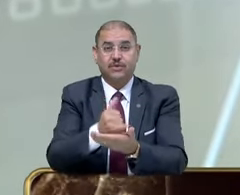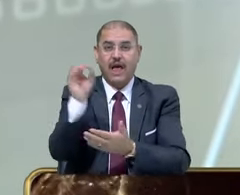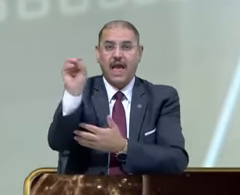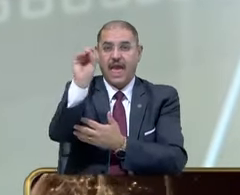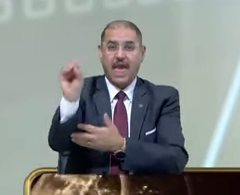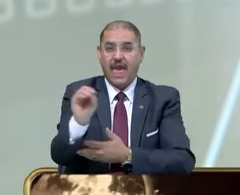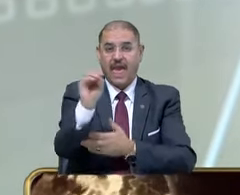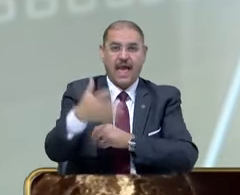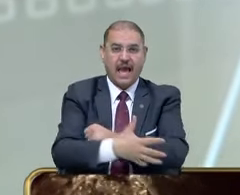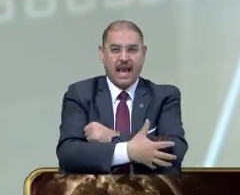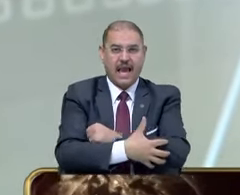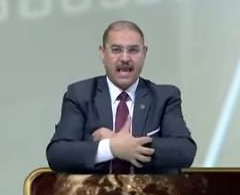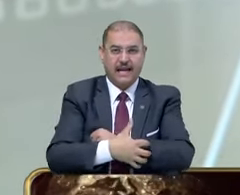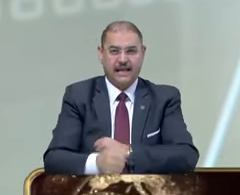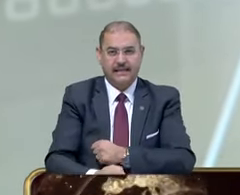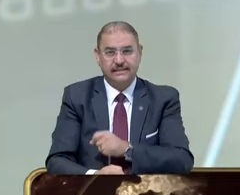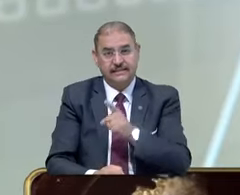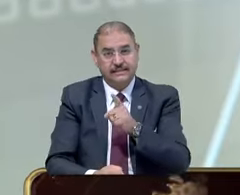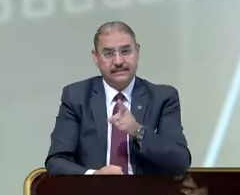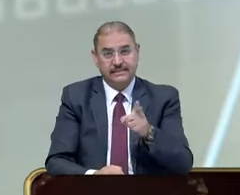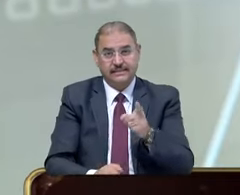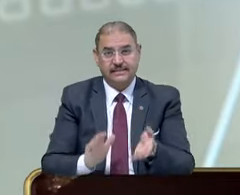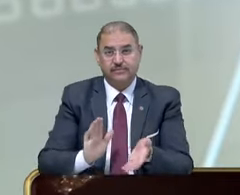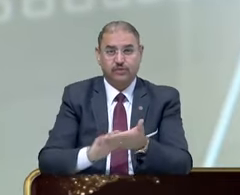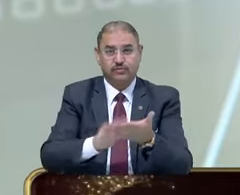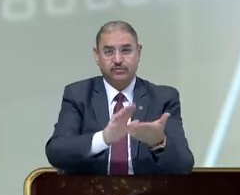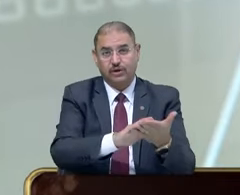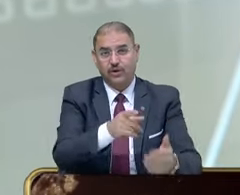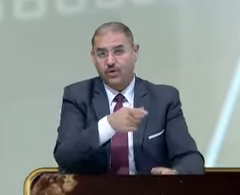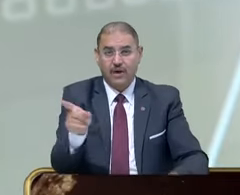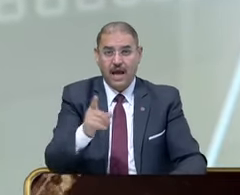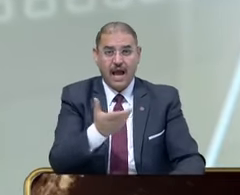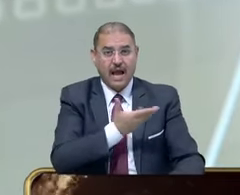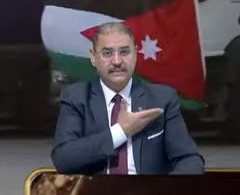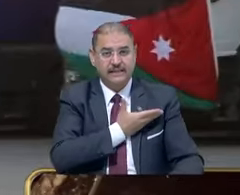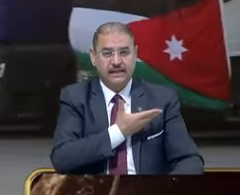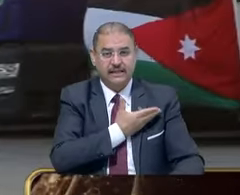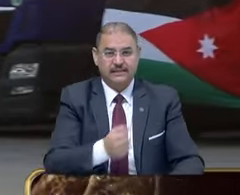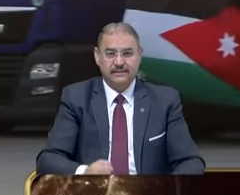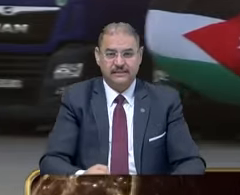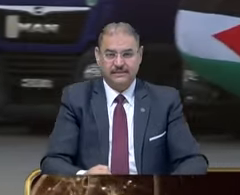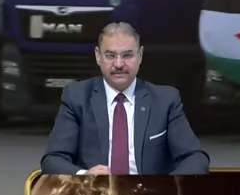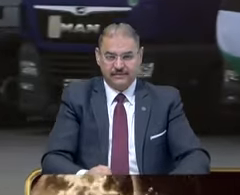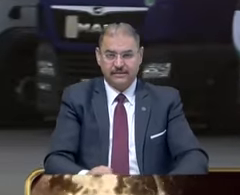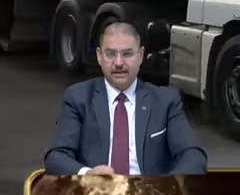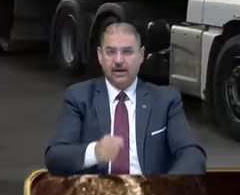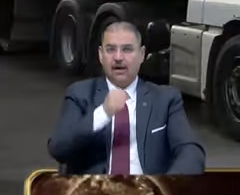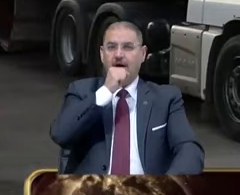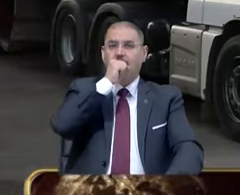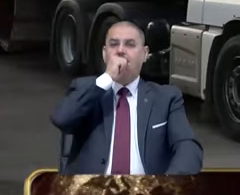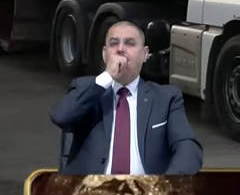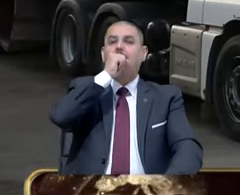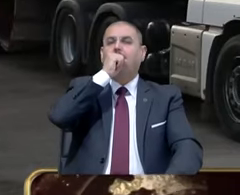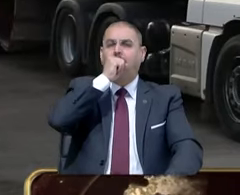الهاشميه قافله مساعدات اغاث وانسانيه الى قطاع غزه يرت خليه المساعدات الانسانيه